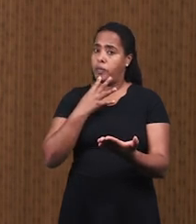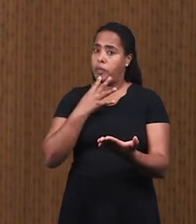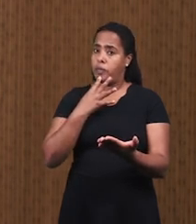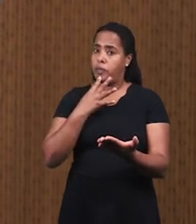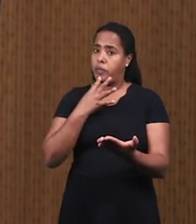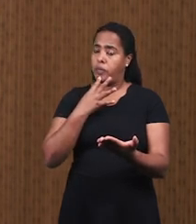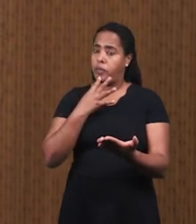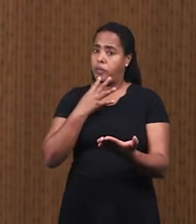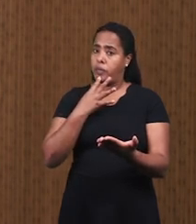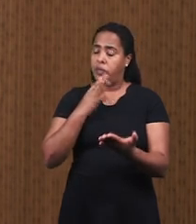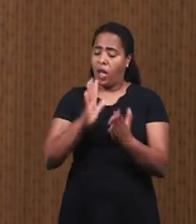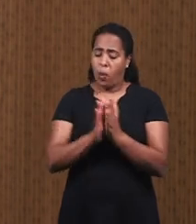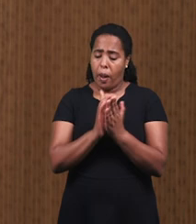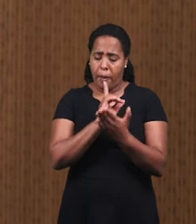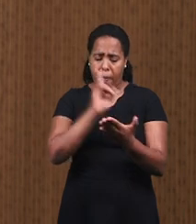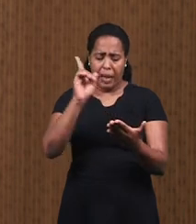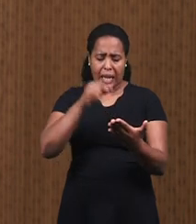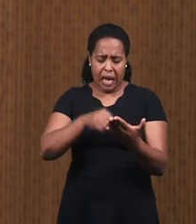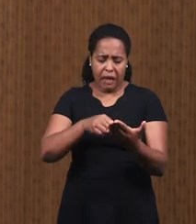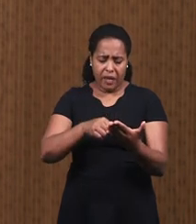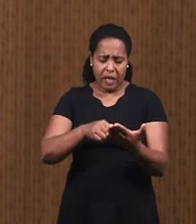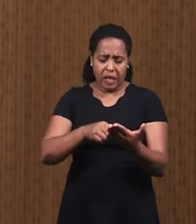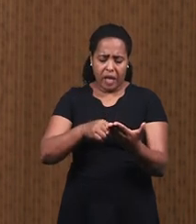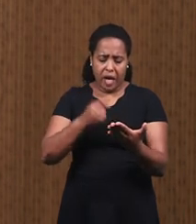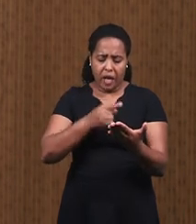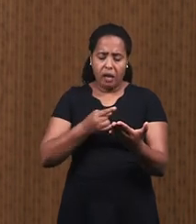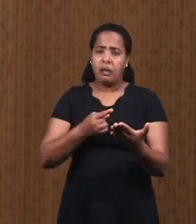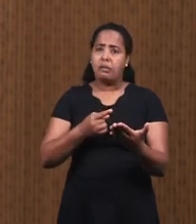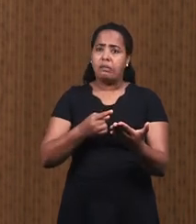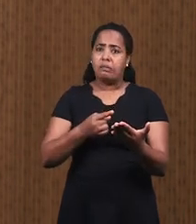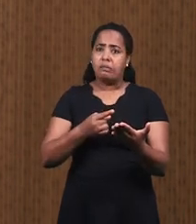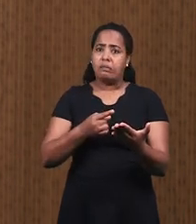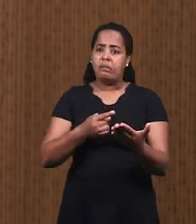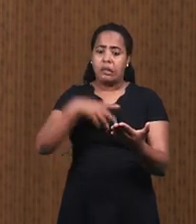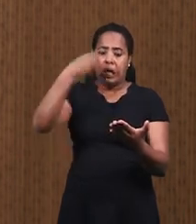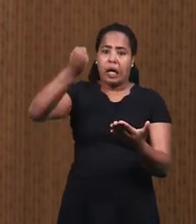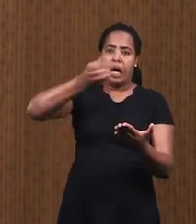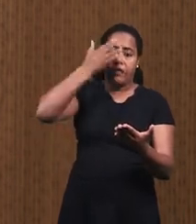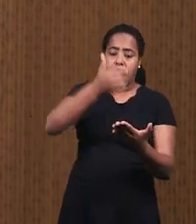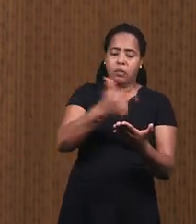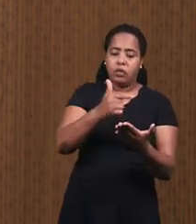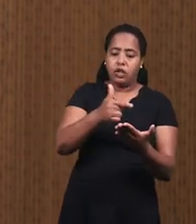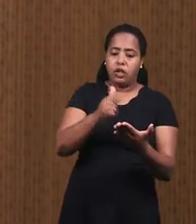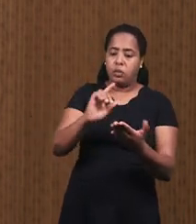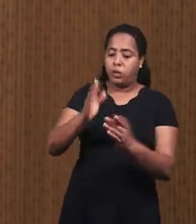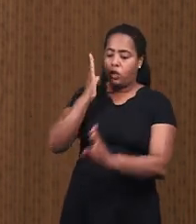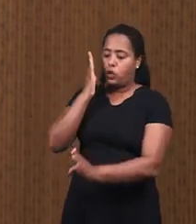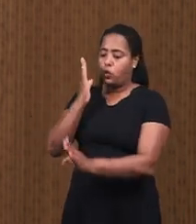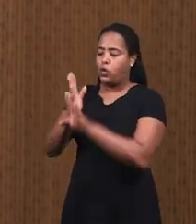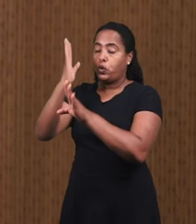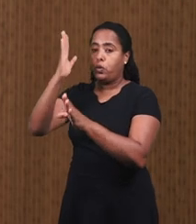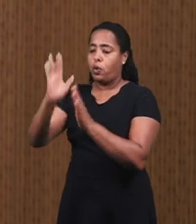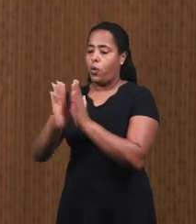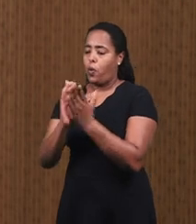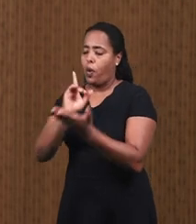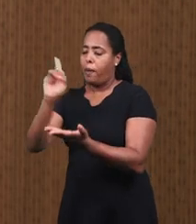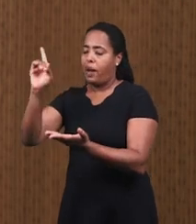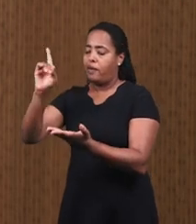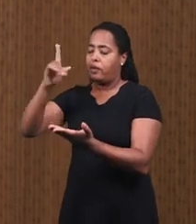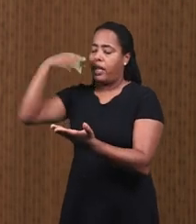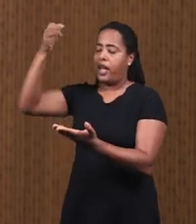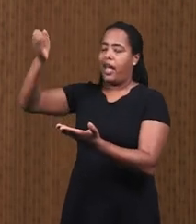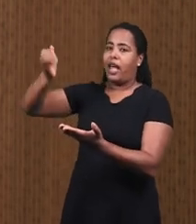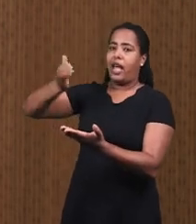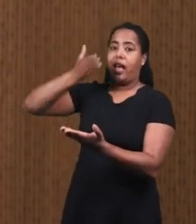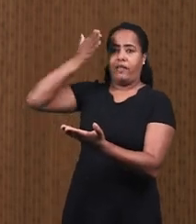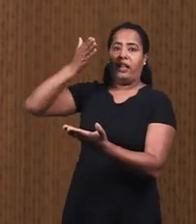qui était morte, et qui maintenant, il connaissait quoi? Une révélation. C'est tout ce dont nous avons besoin aujourd'hui. Jésus est